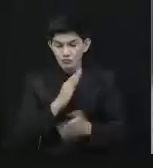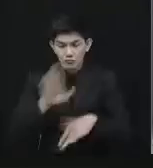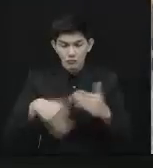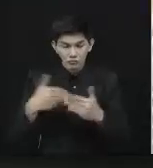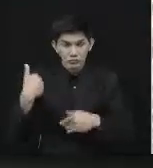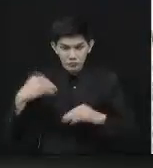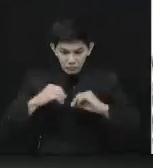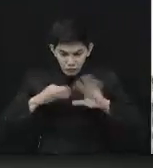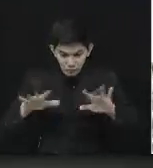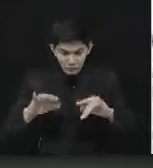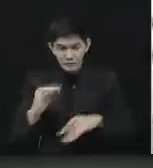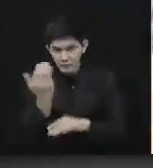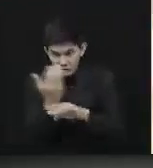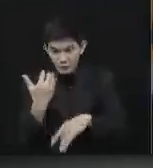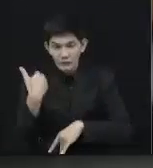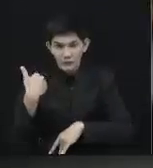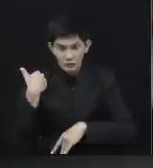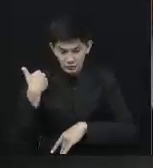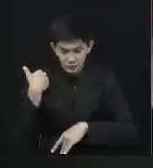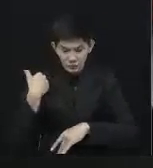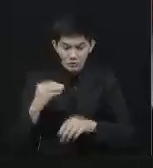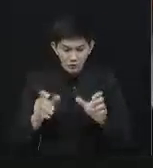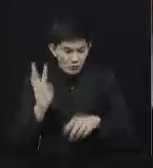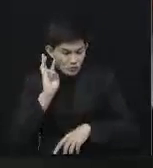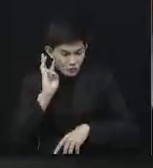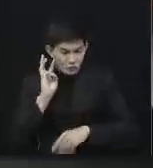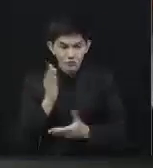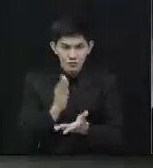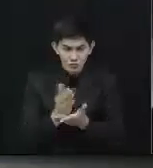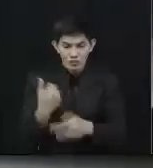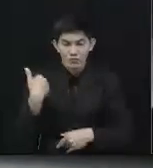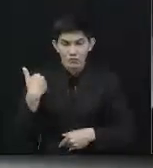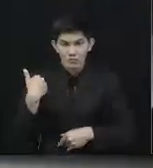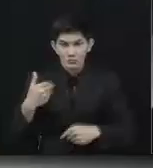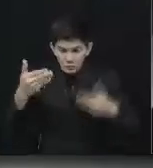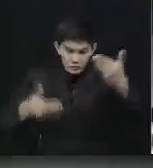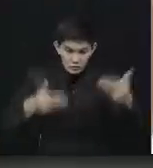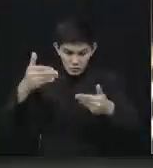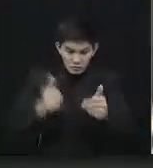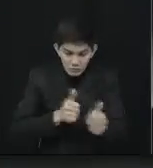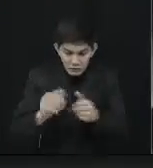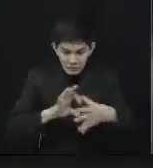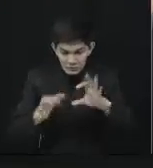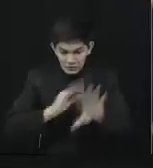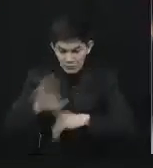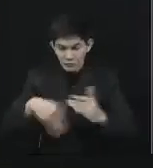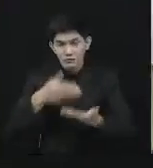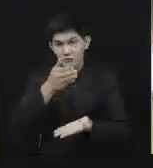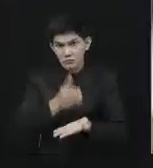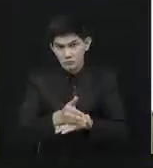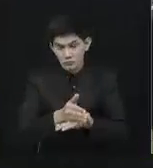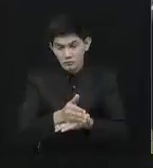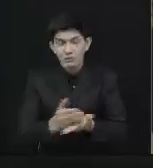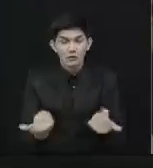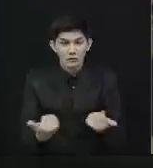ทั้งที่เผยแพร่ทางสถานีโทรทัศน์และสถานีวิทยุกระจายเสียงรวมไปถึงกิจกรรมการแข่งขันกีฬาทุกรายการ